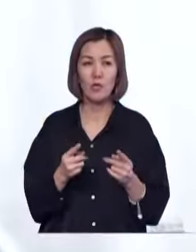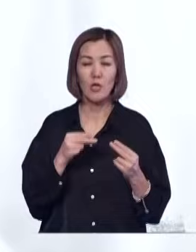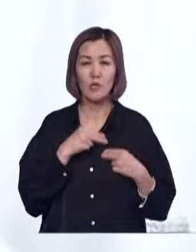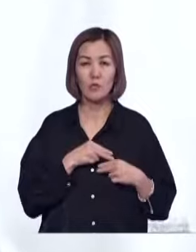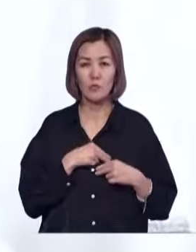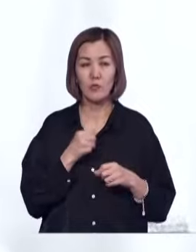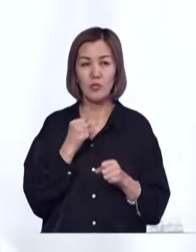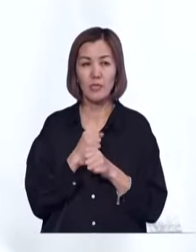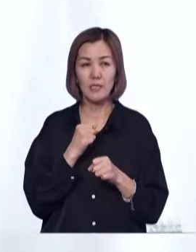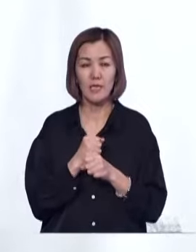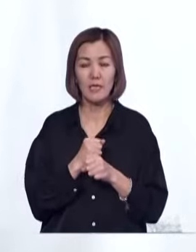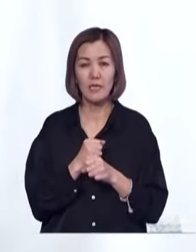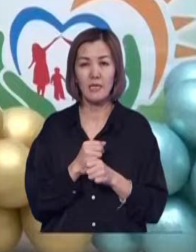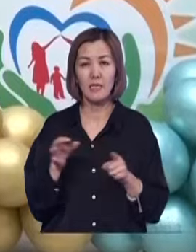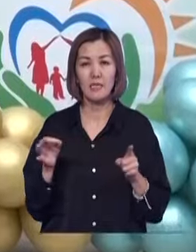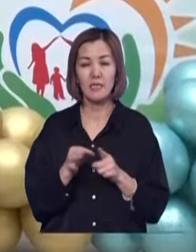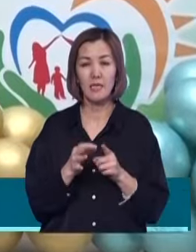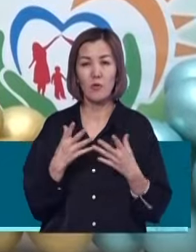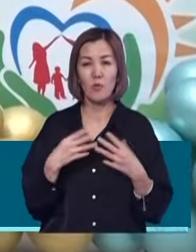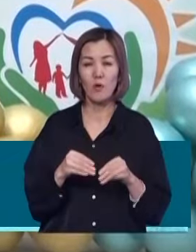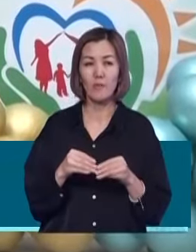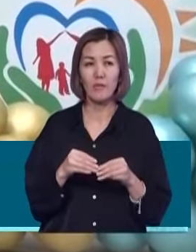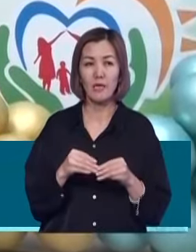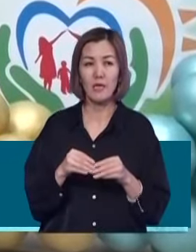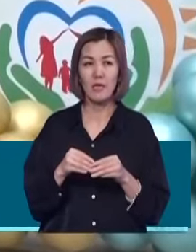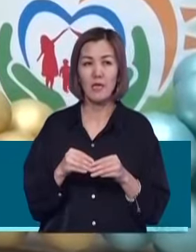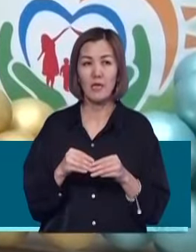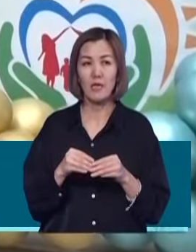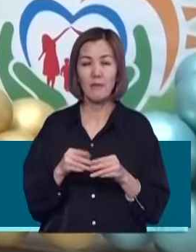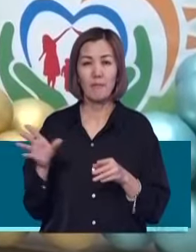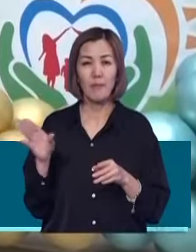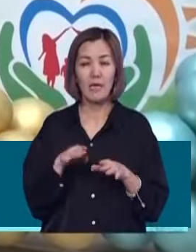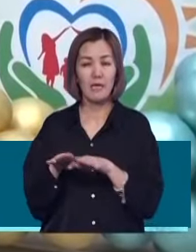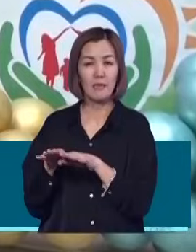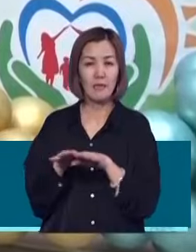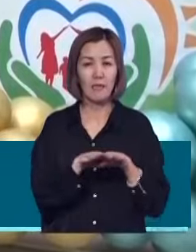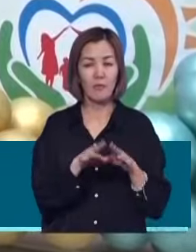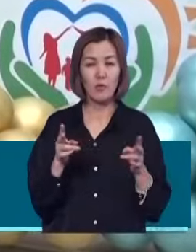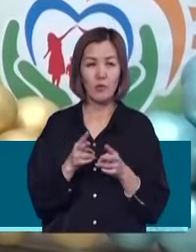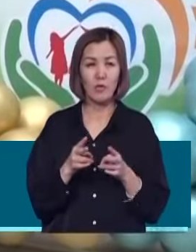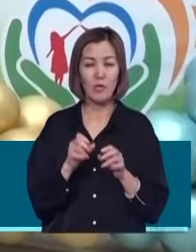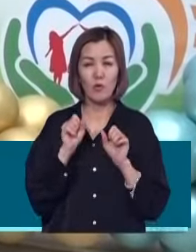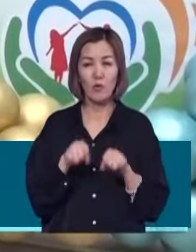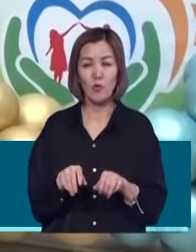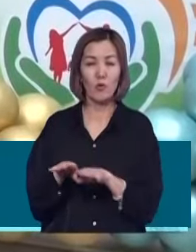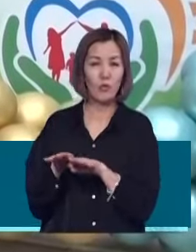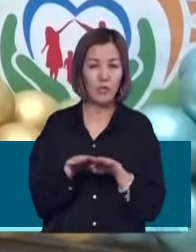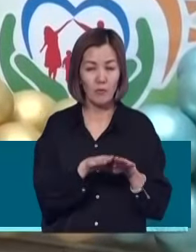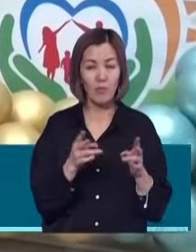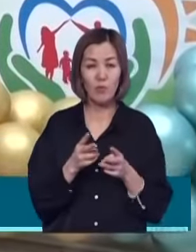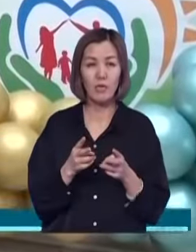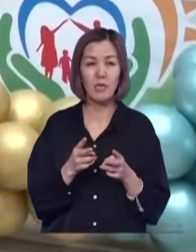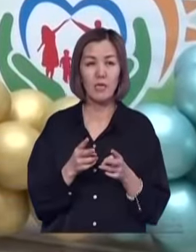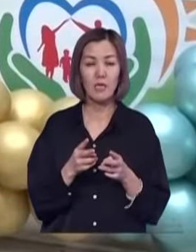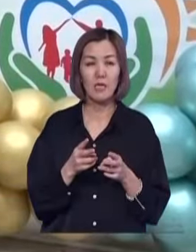жасайды. Шараның негізгі мақсаты қоғамда болып жатқан теңсіздіктің алдын алу, яғни біздің балаларымыздың барлығының құқы тең екенін дәлелдеу,